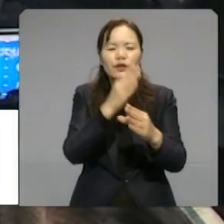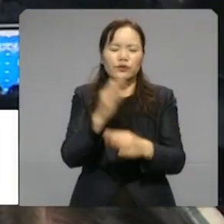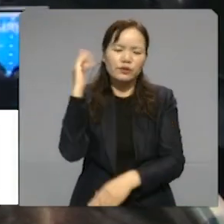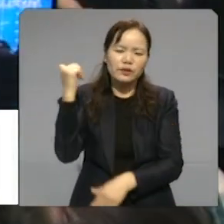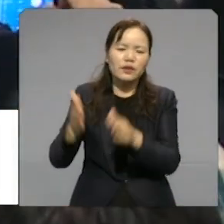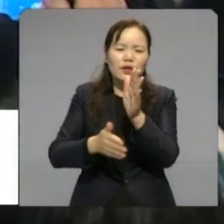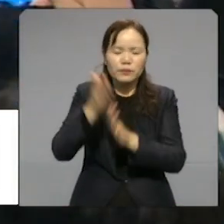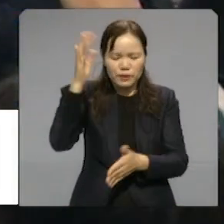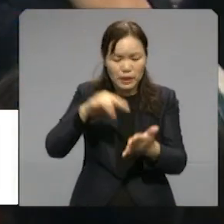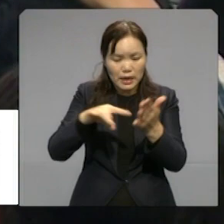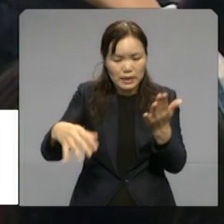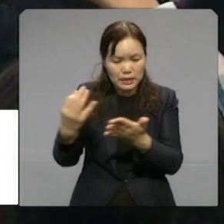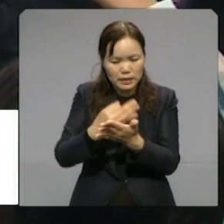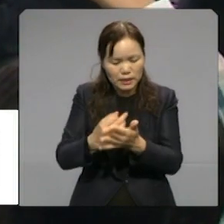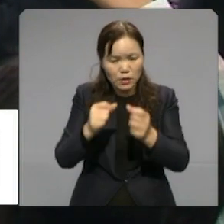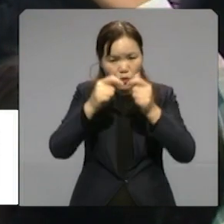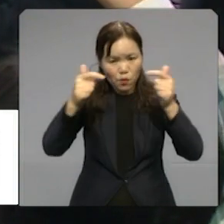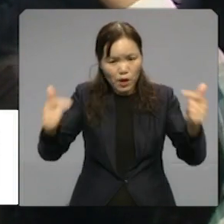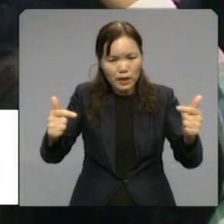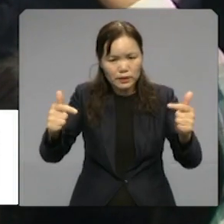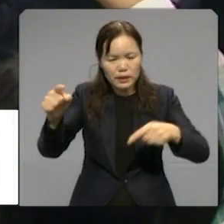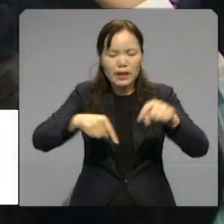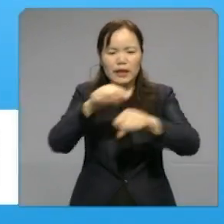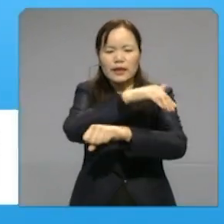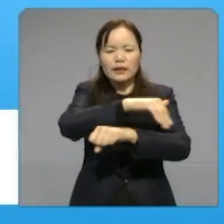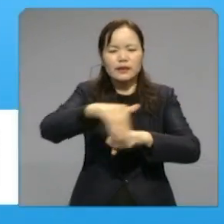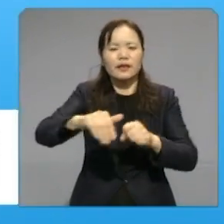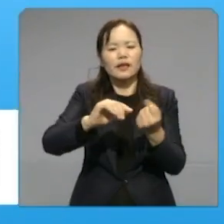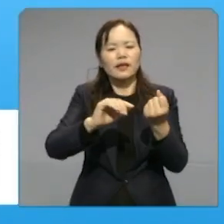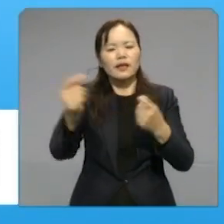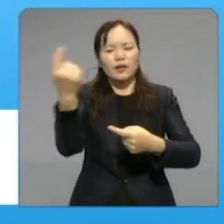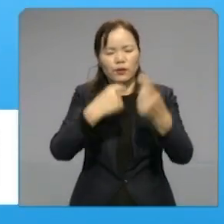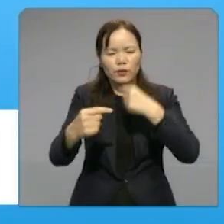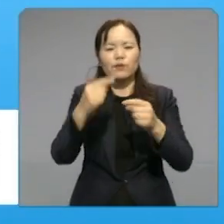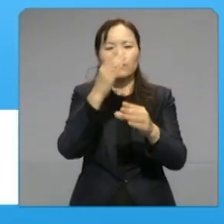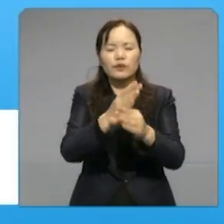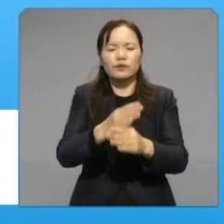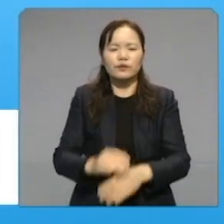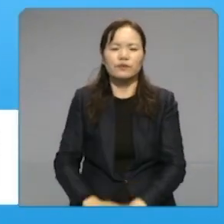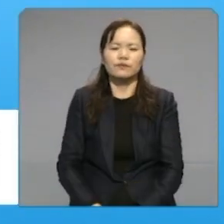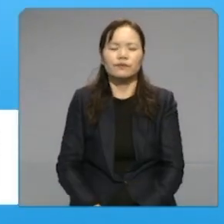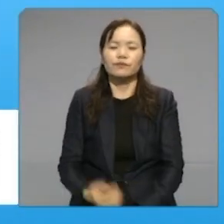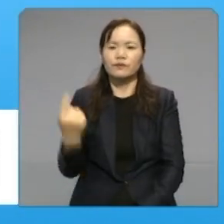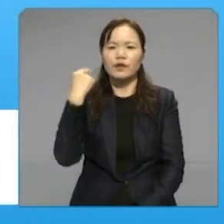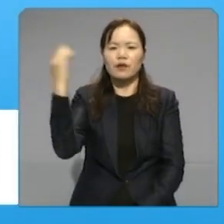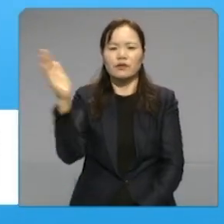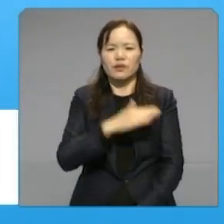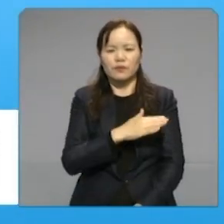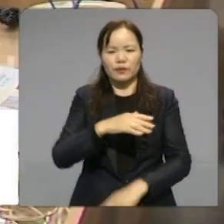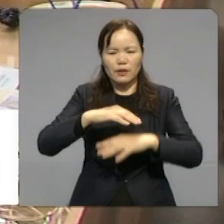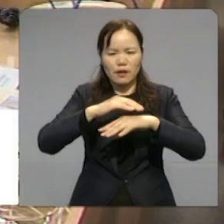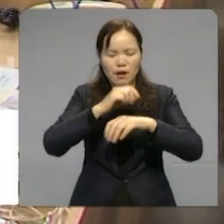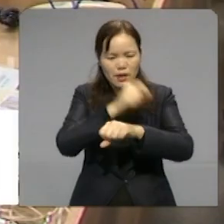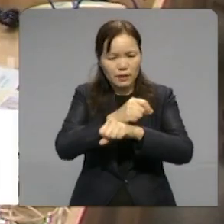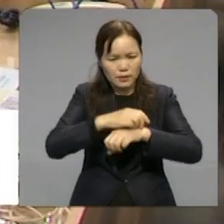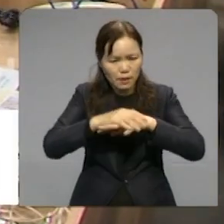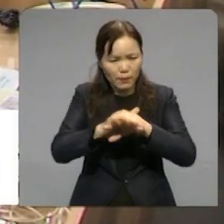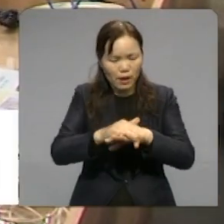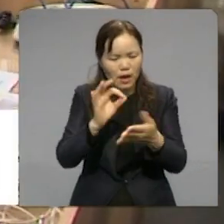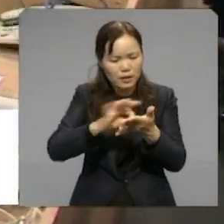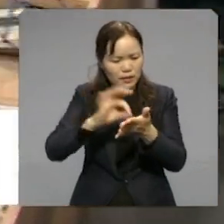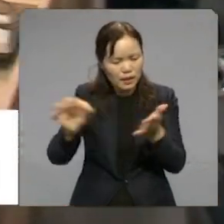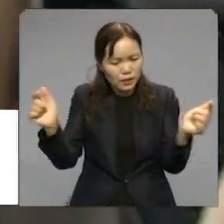등을 발굴하는 시책 공모에도 나섰습니다. 의정부 시는 어제부터 행정망을 통해 세출